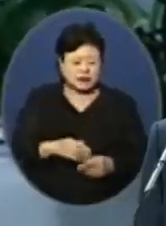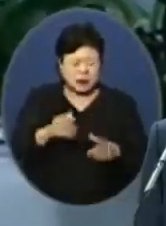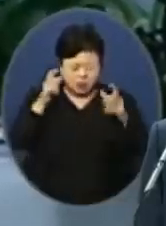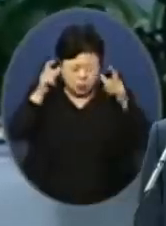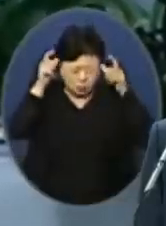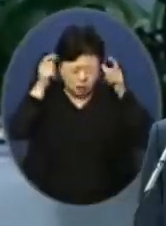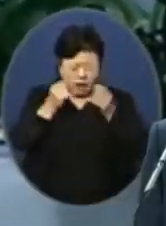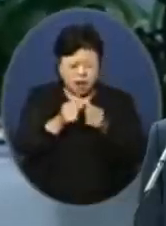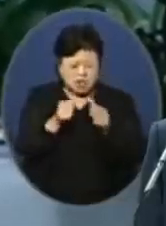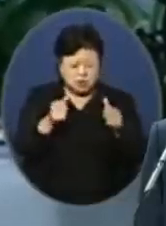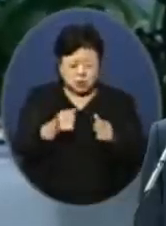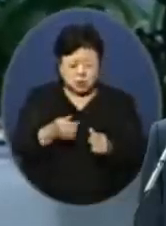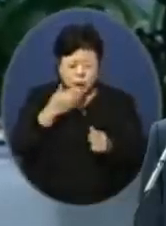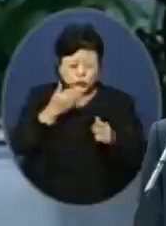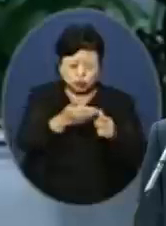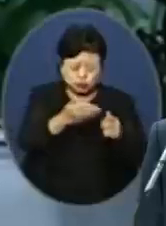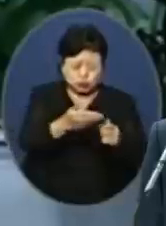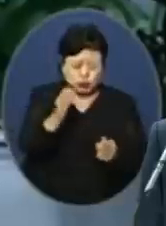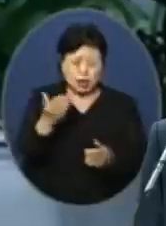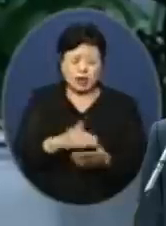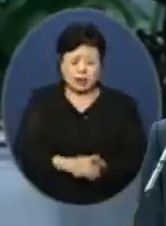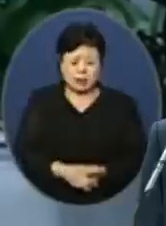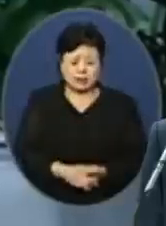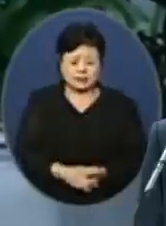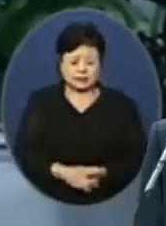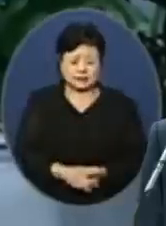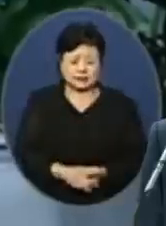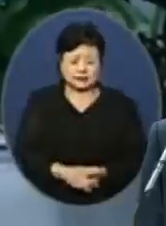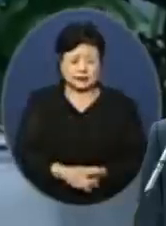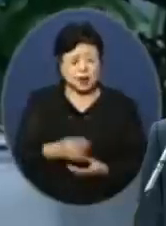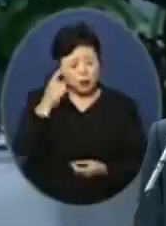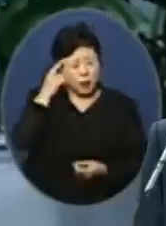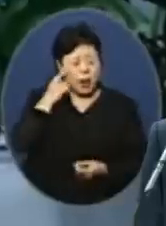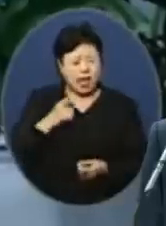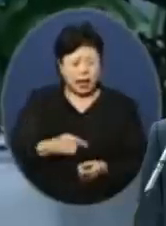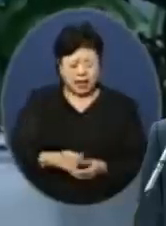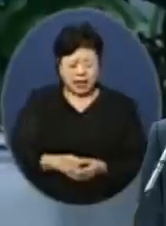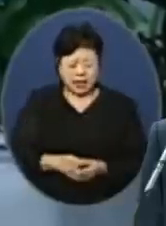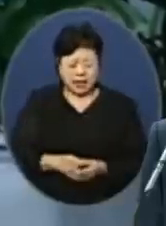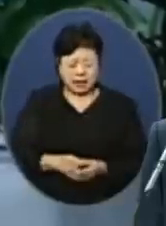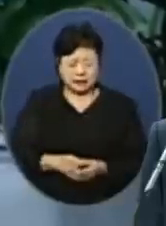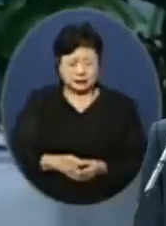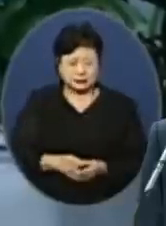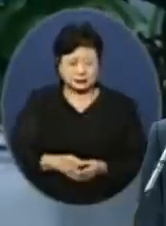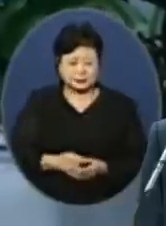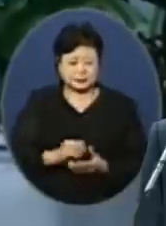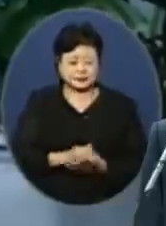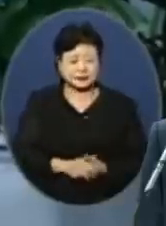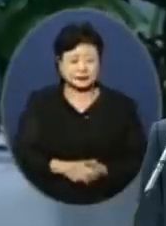황소라도 네가 잡아먹고 싶으면 잡으면 그뿐 아니냐? 왜 그러냐?